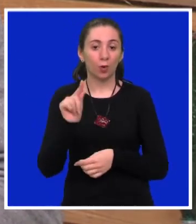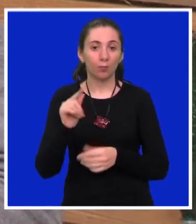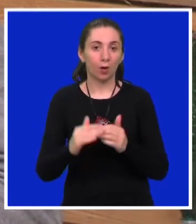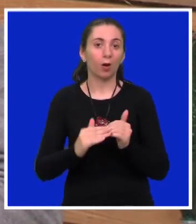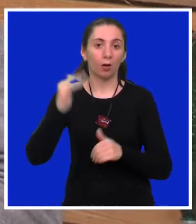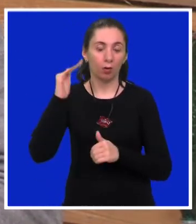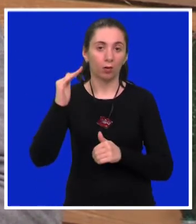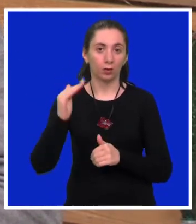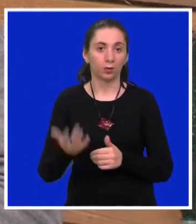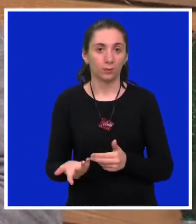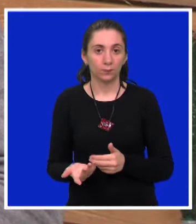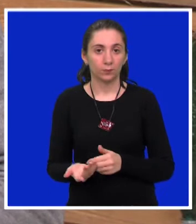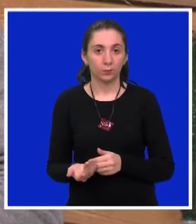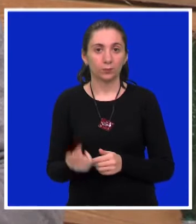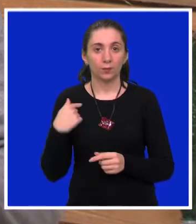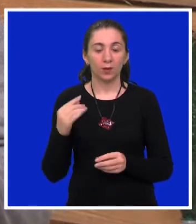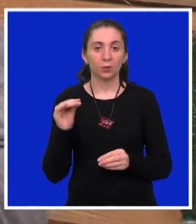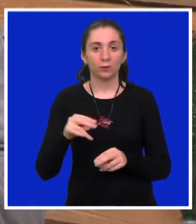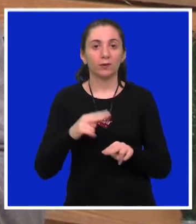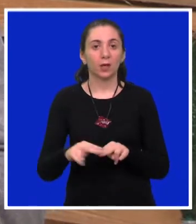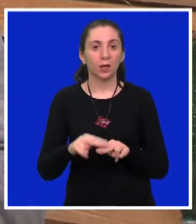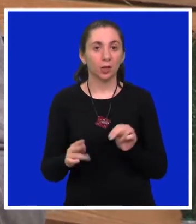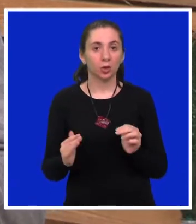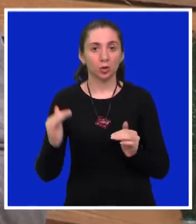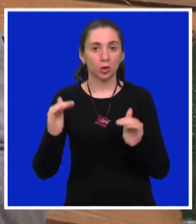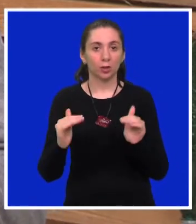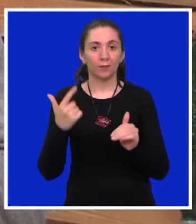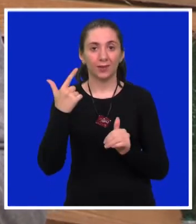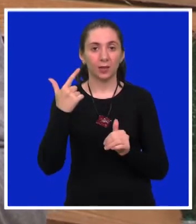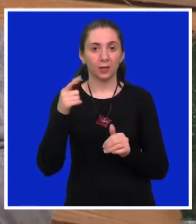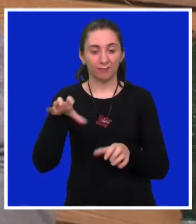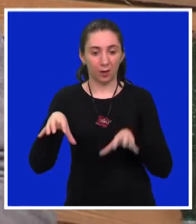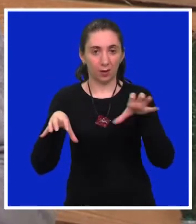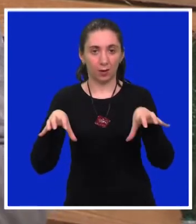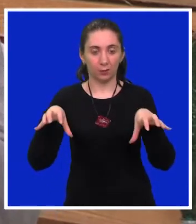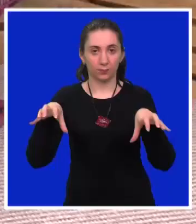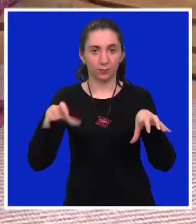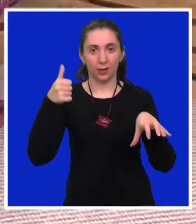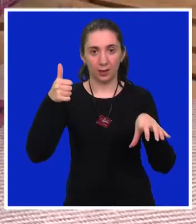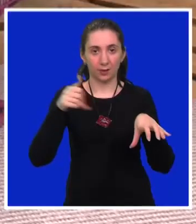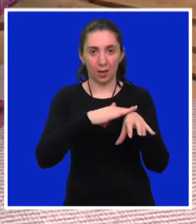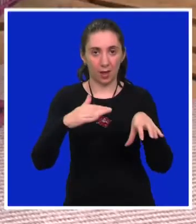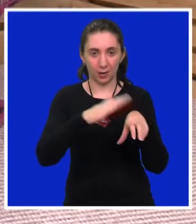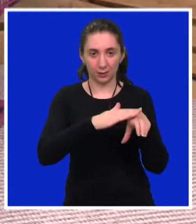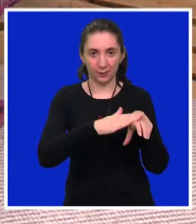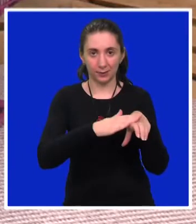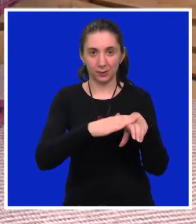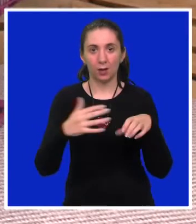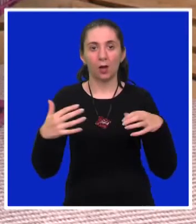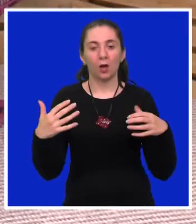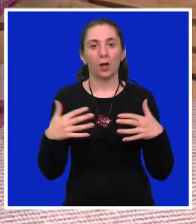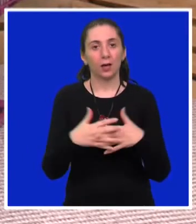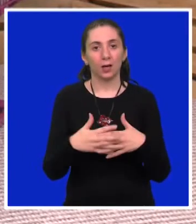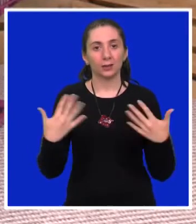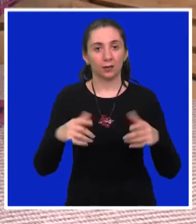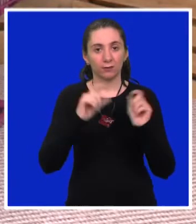morat ići prema gore. Mi smo postavili rješenje na dvije razine. Jedna razina je vezana uz